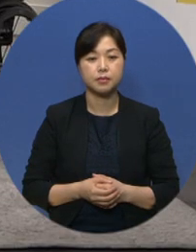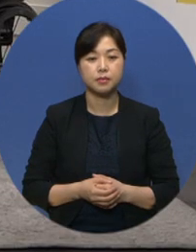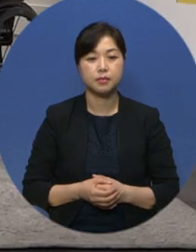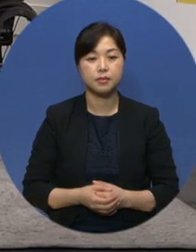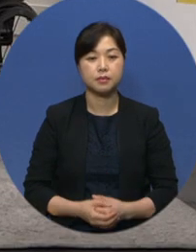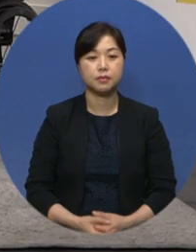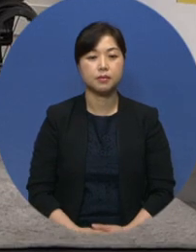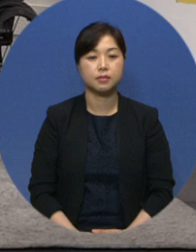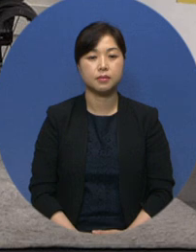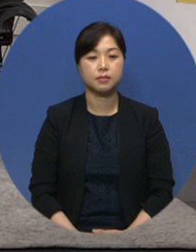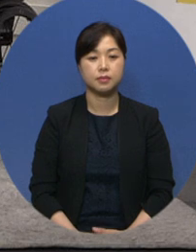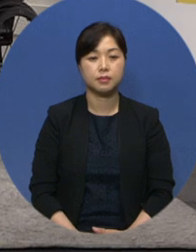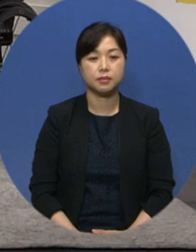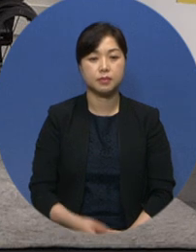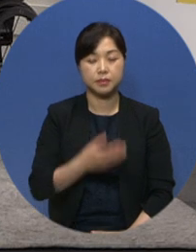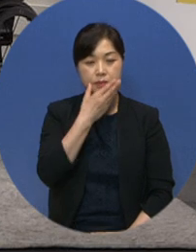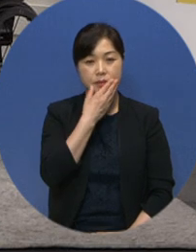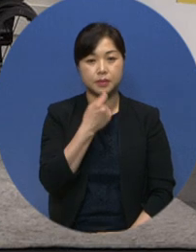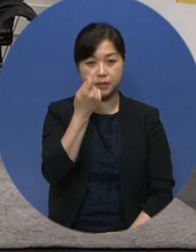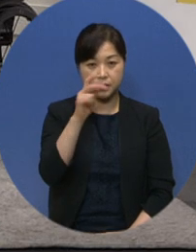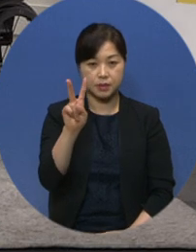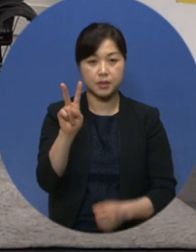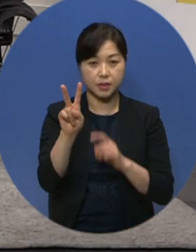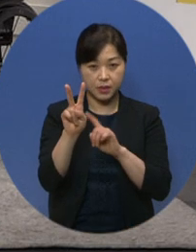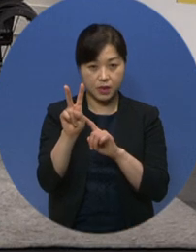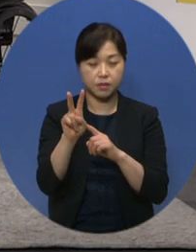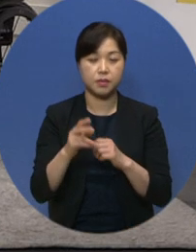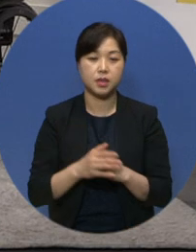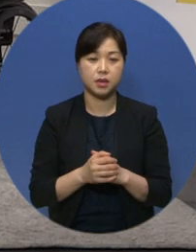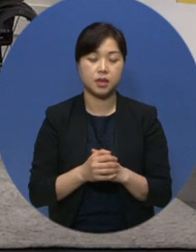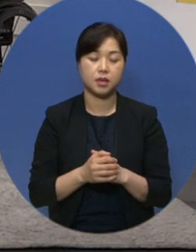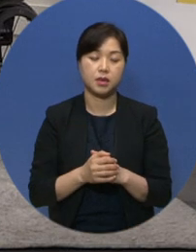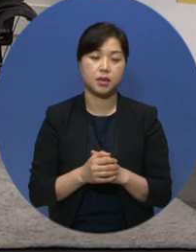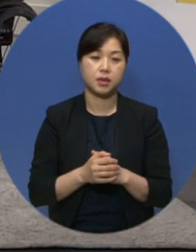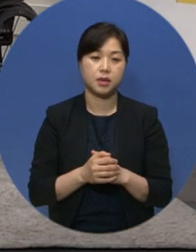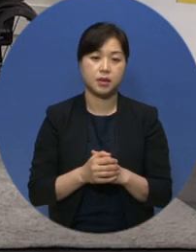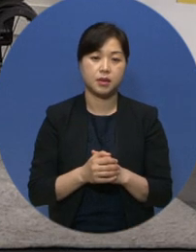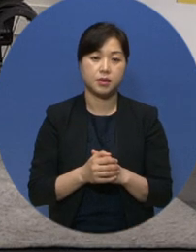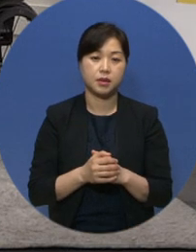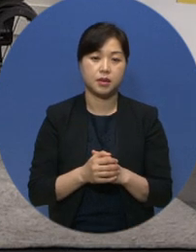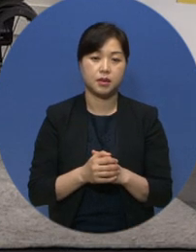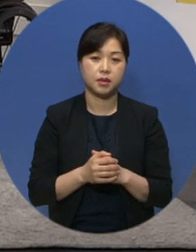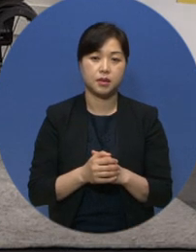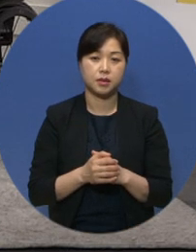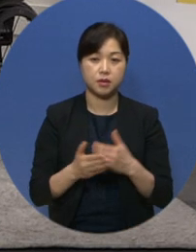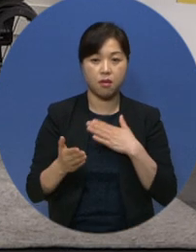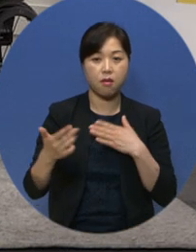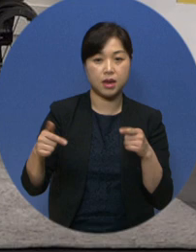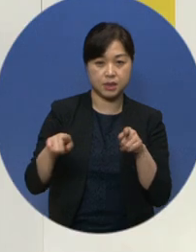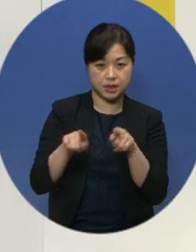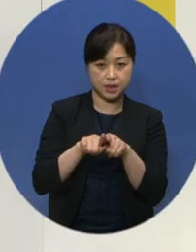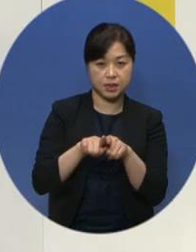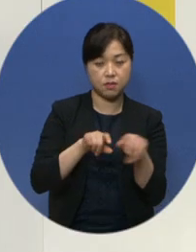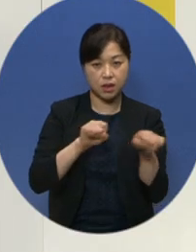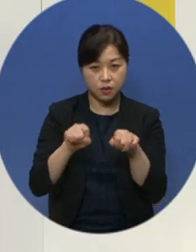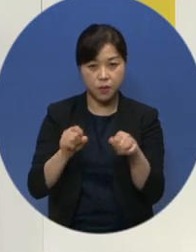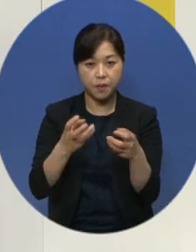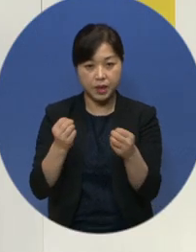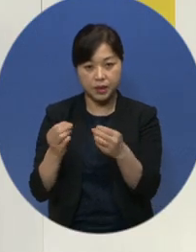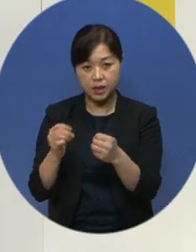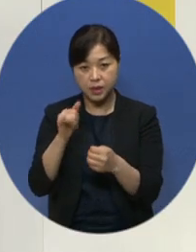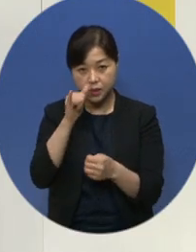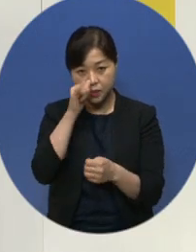에그 우리 지역을 복시 티비는 뭐 평상시에도 어 저희들 하고 뜰 많은 또 일들도 있고